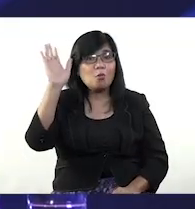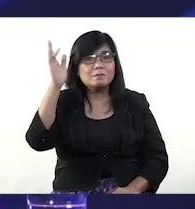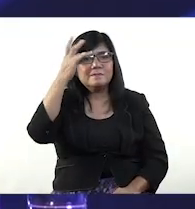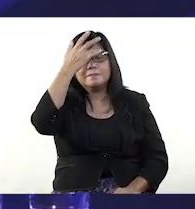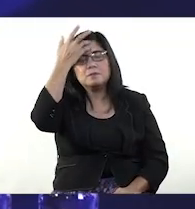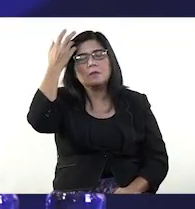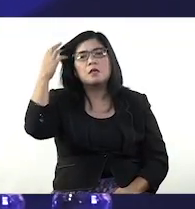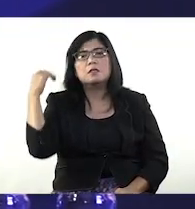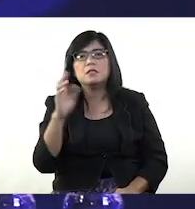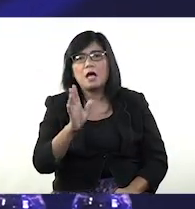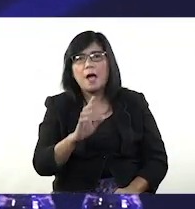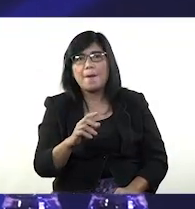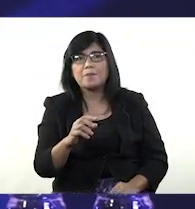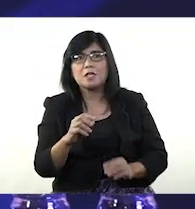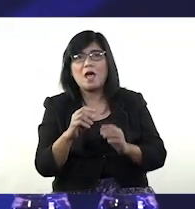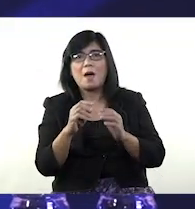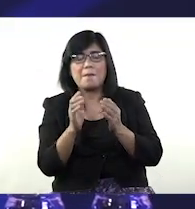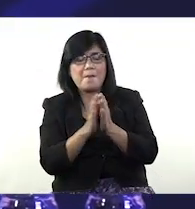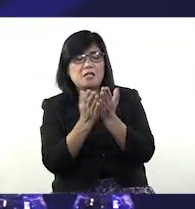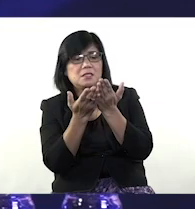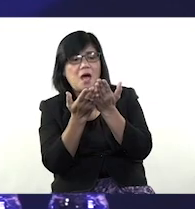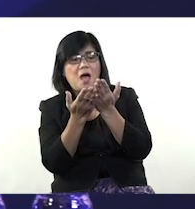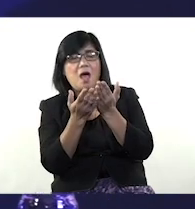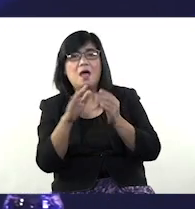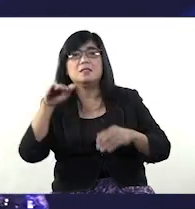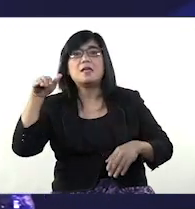Hai Tidakkah sulap baca pada zaman Daniel